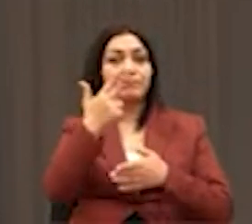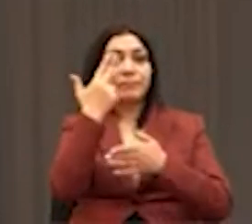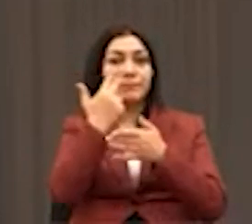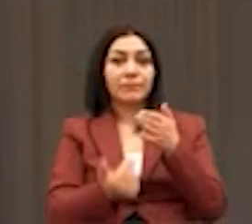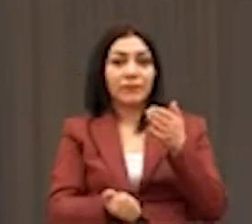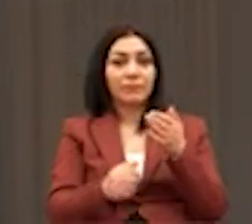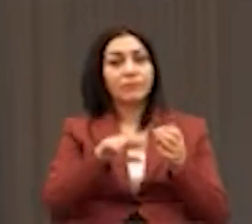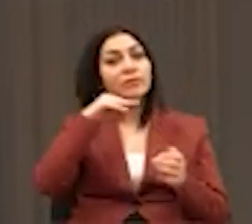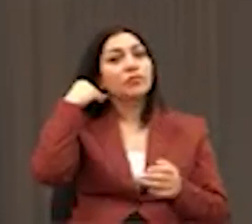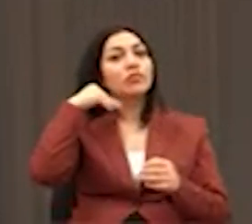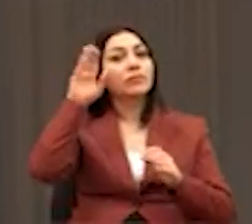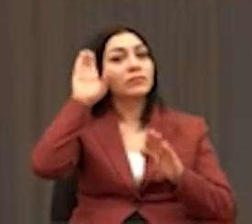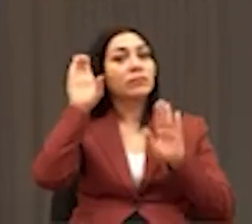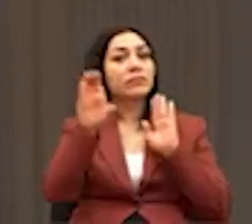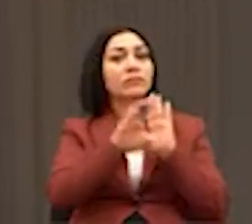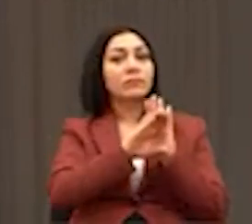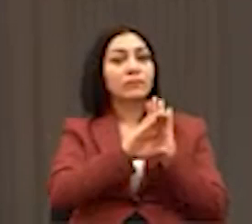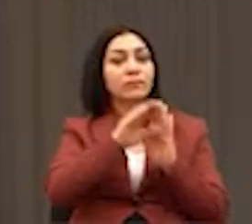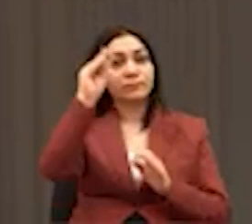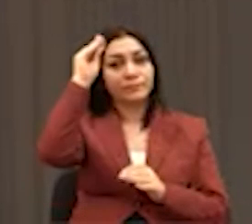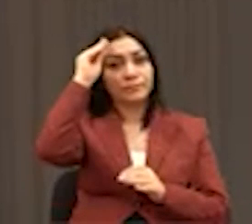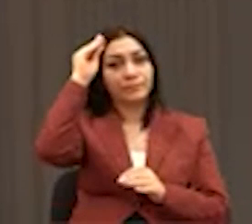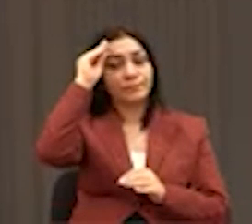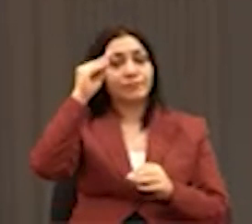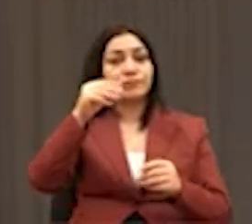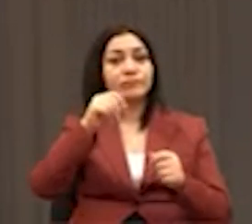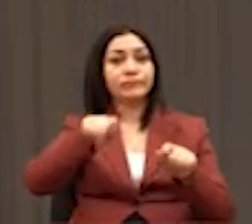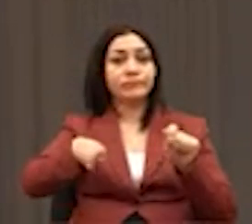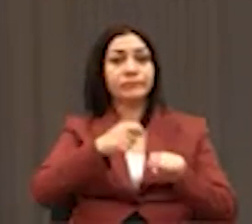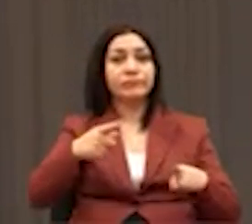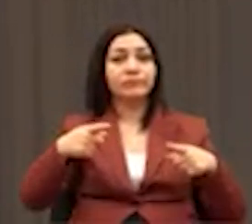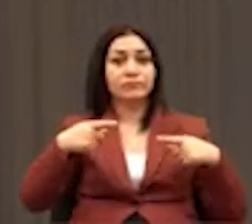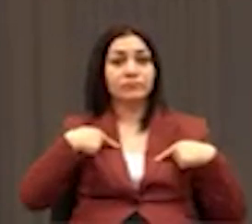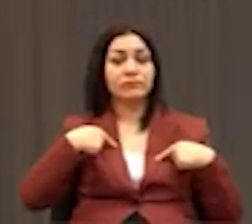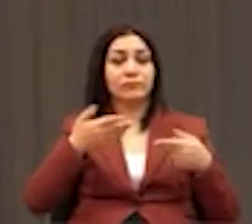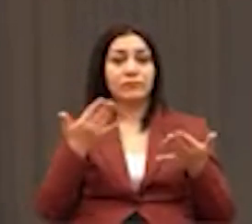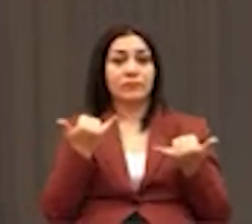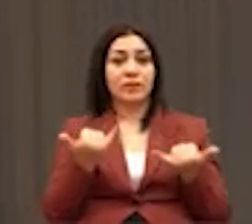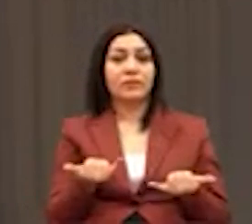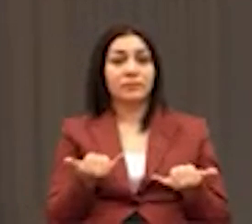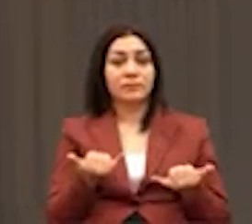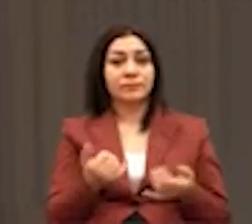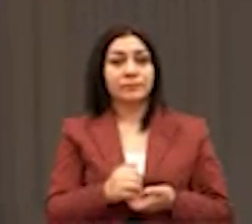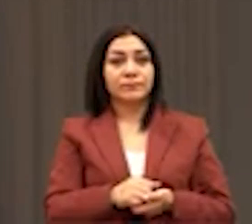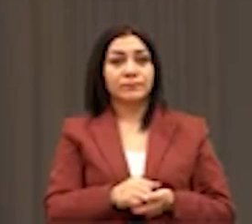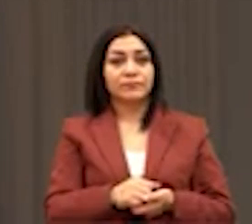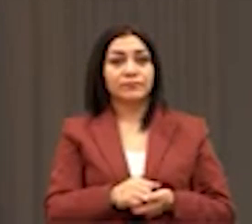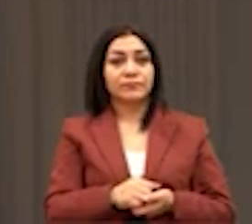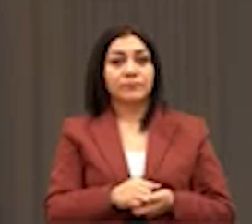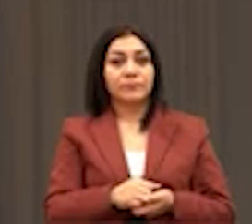ու թուրքա հպատակ մոտեցումը մեզ բերի հասցրել այս վիճակին։ Հիմա